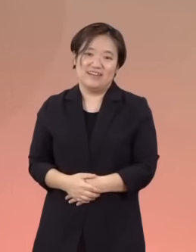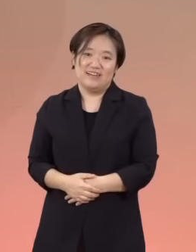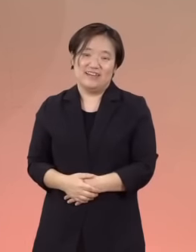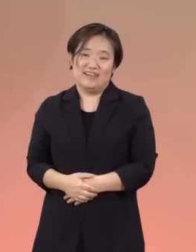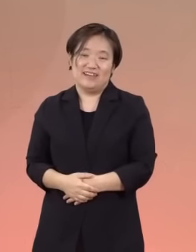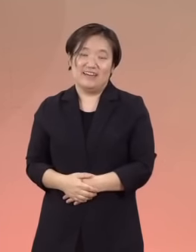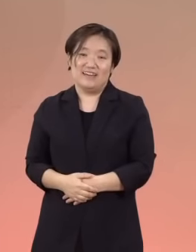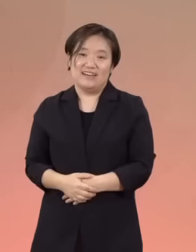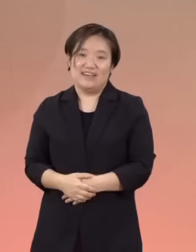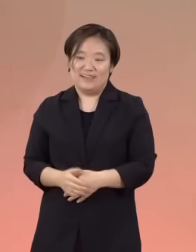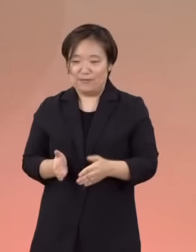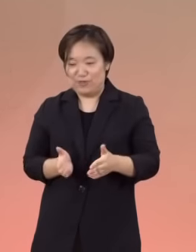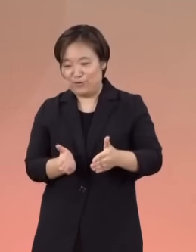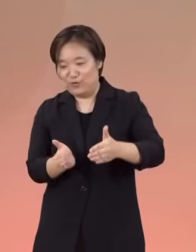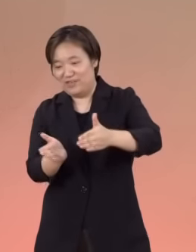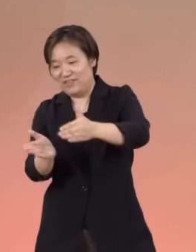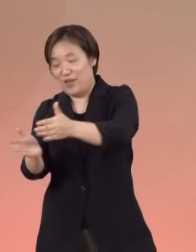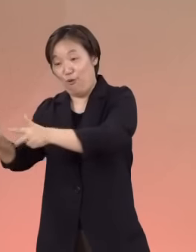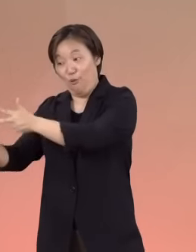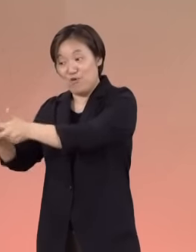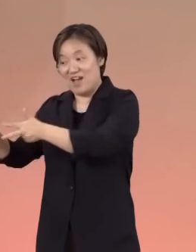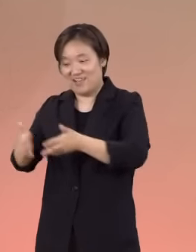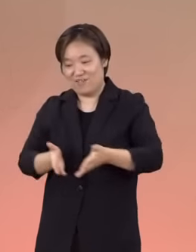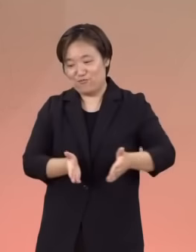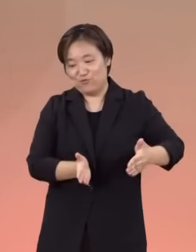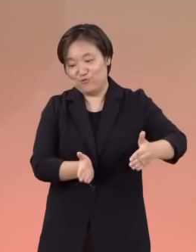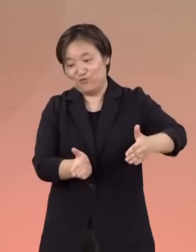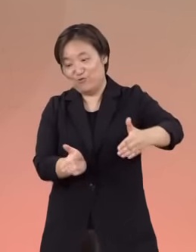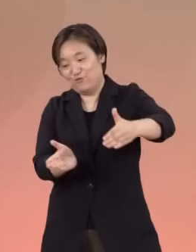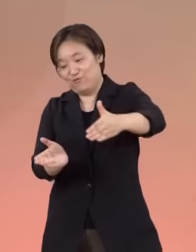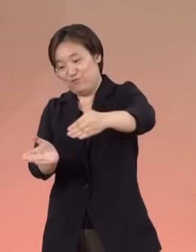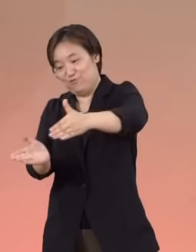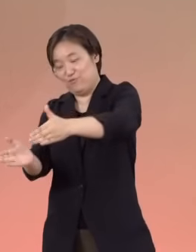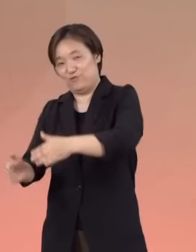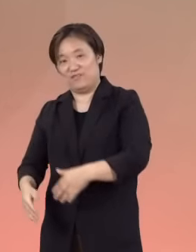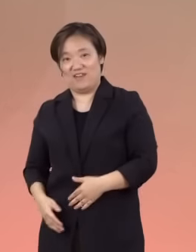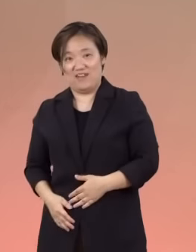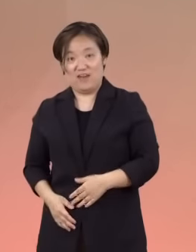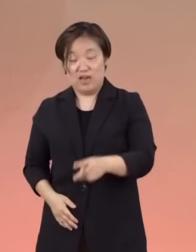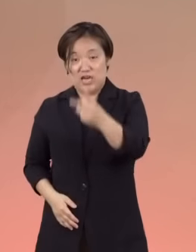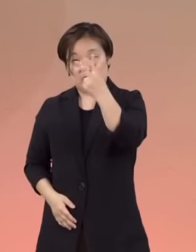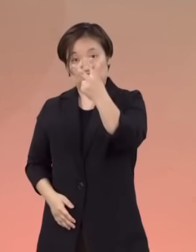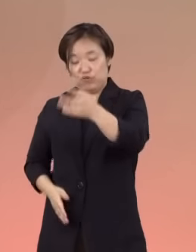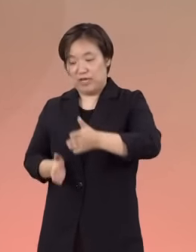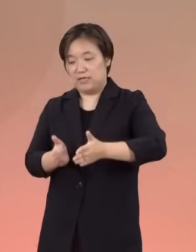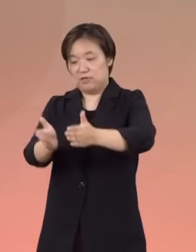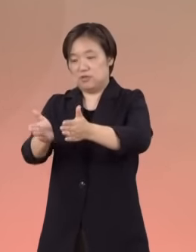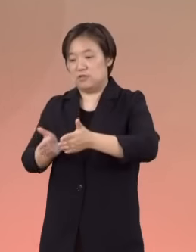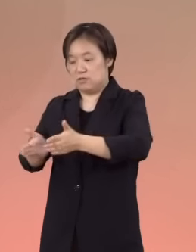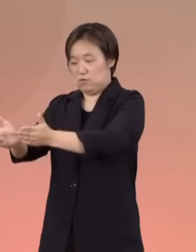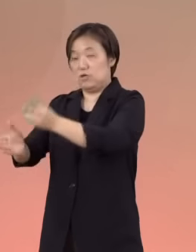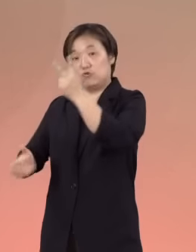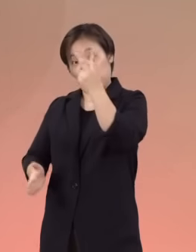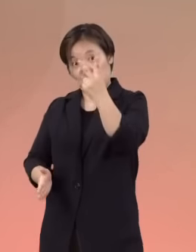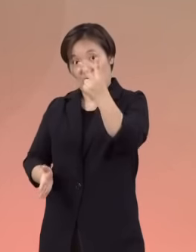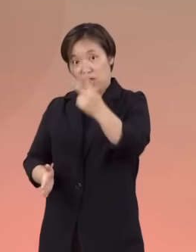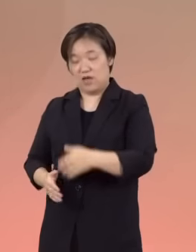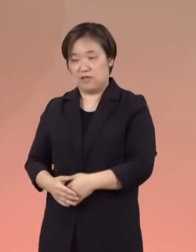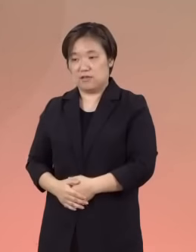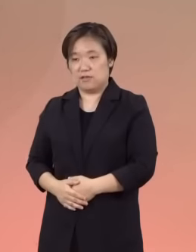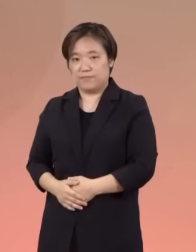전에 공장지대가 있는데 양복 2차선 도로인데 김해 방향 1차선